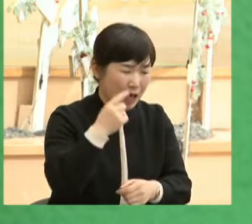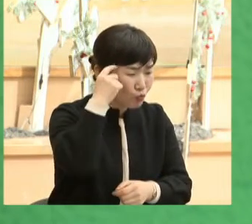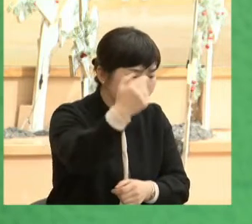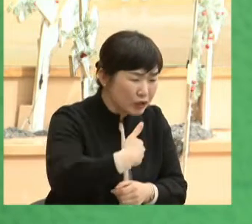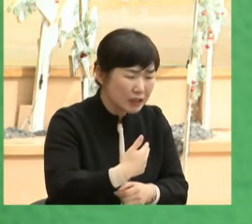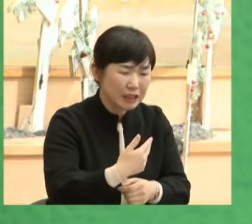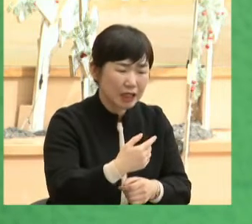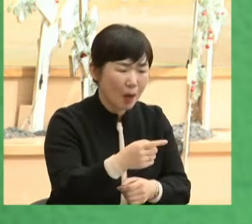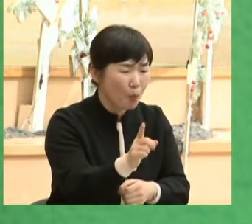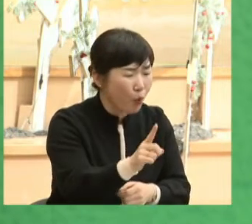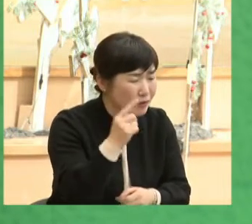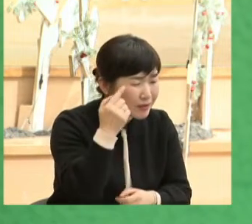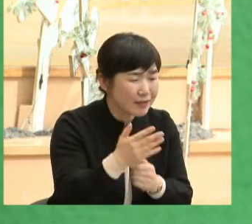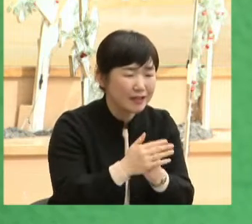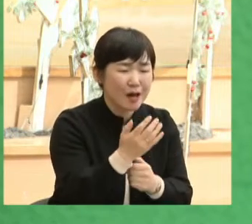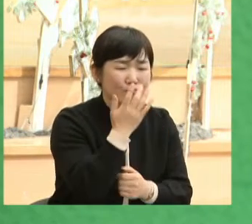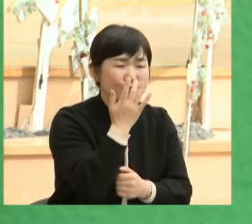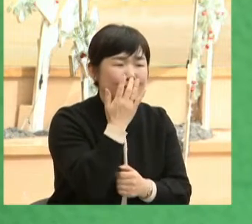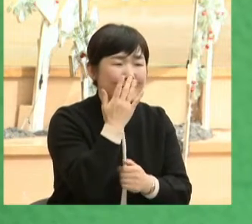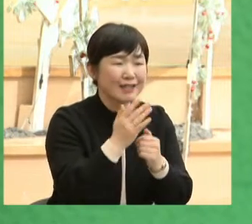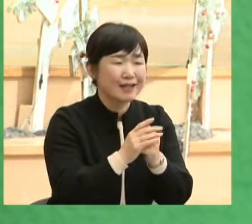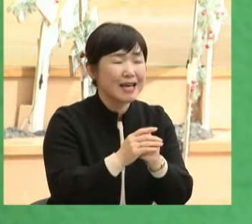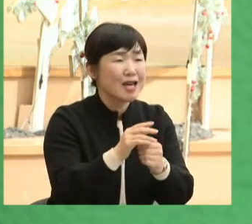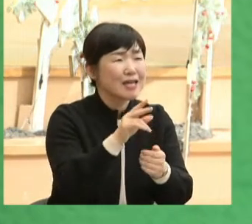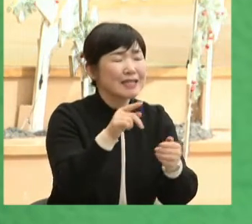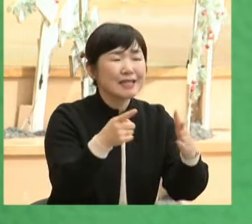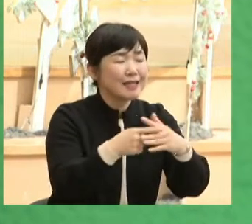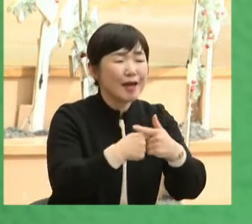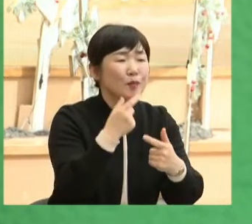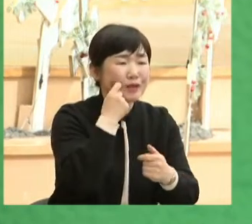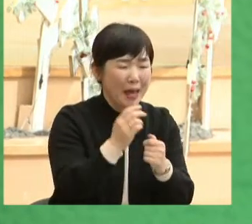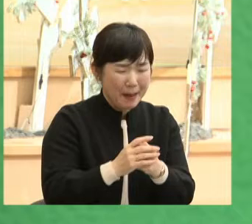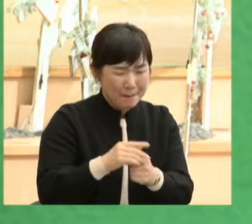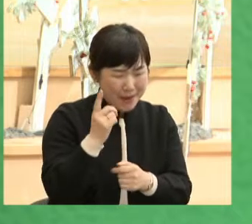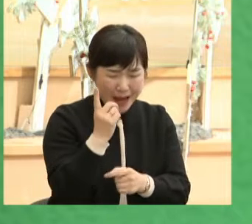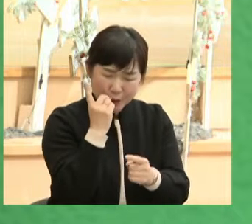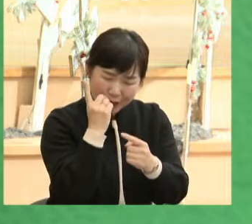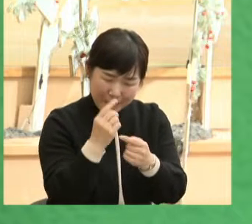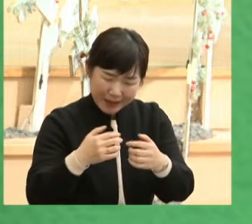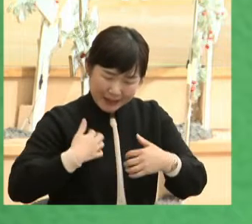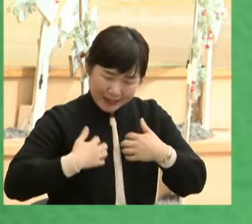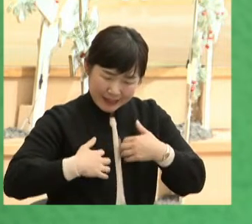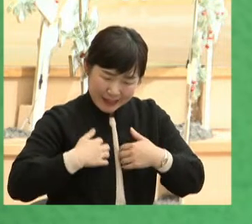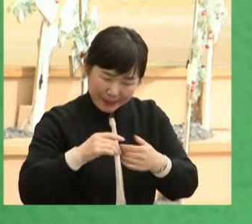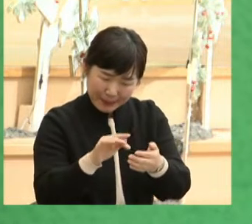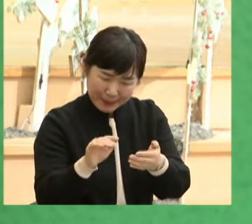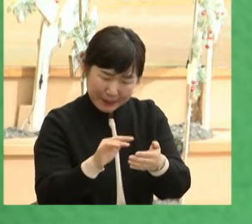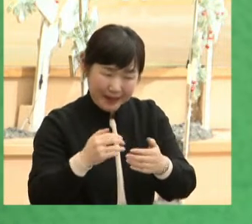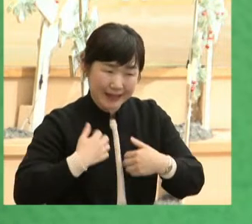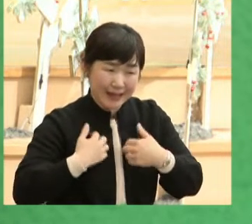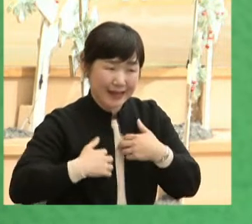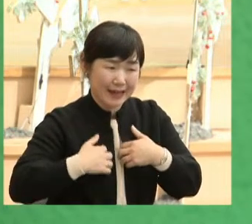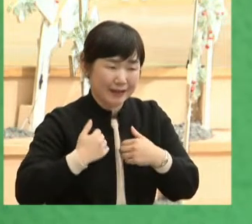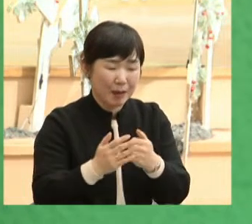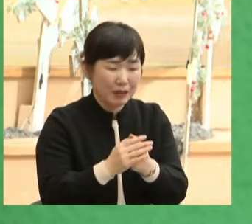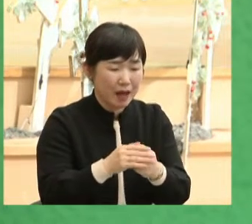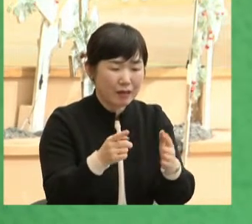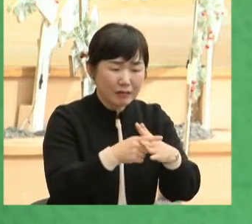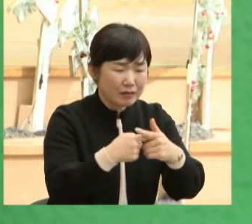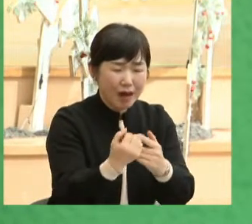안 돼 이해를 못 해서 못 본다는 거야 맨날 게임하고 핸드폰 하니까 이외에도 그만 떨어지는 거예요 그